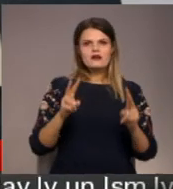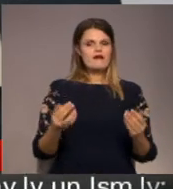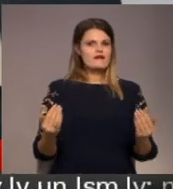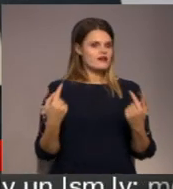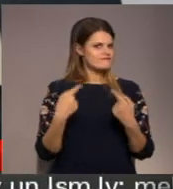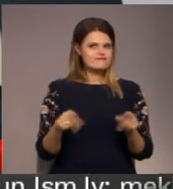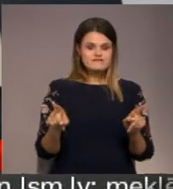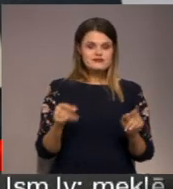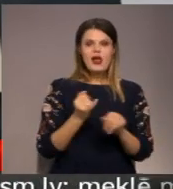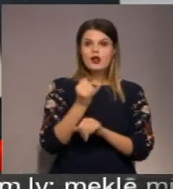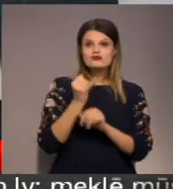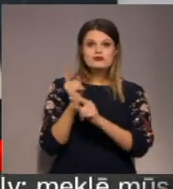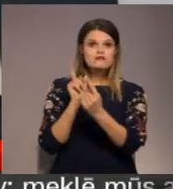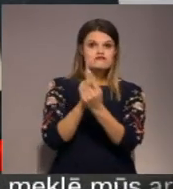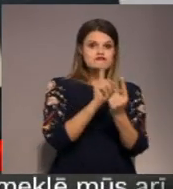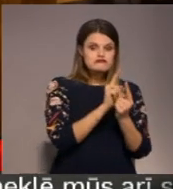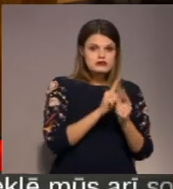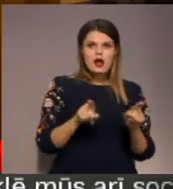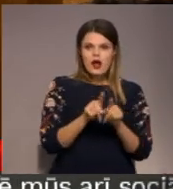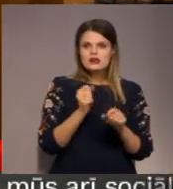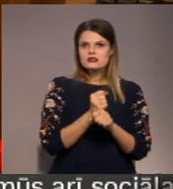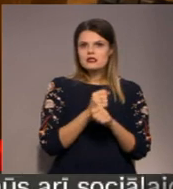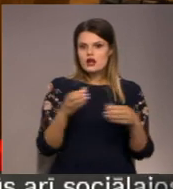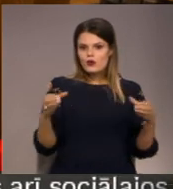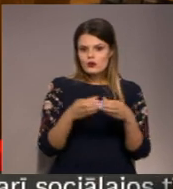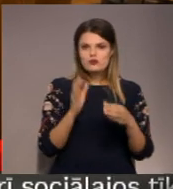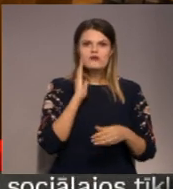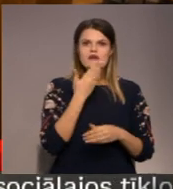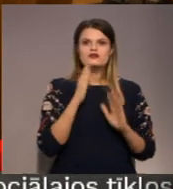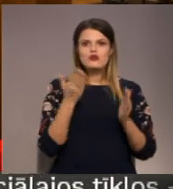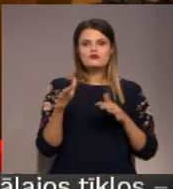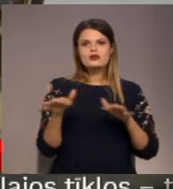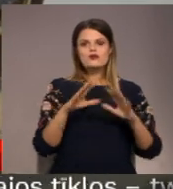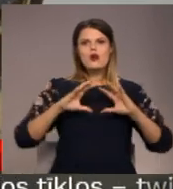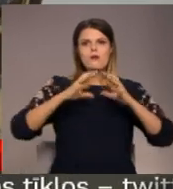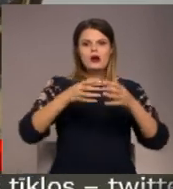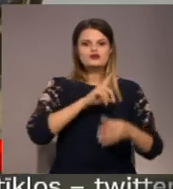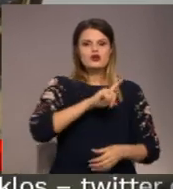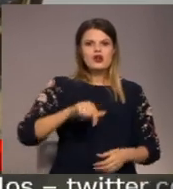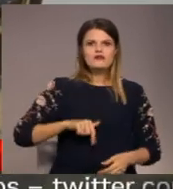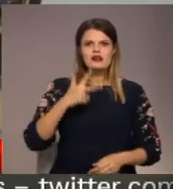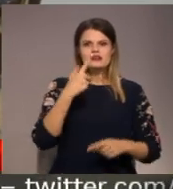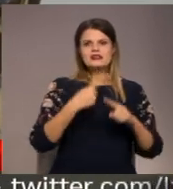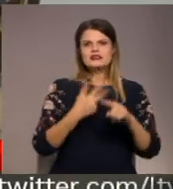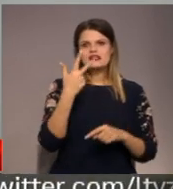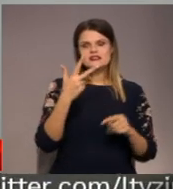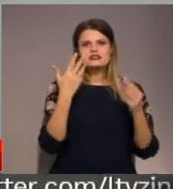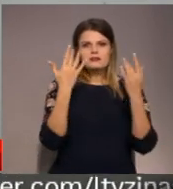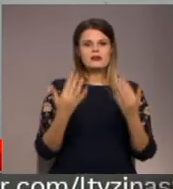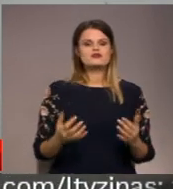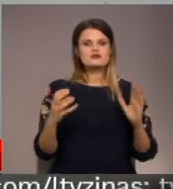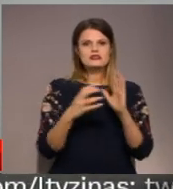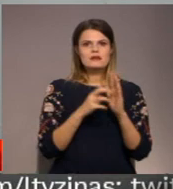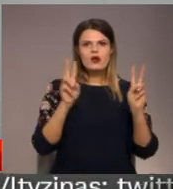mūsdienās. Ekskursijā sastapām arī darba grupa, kas Nīgrandes pagastā vasarā rīkos pasaules latviešu 3x3 saietu, kura